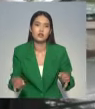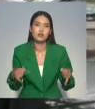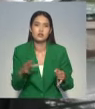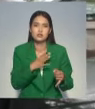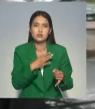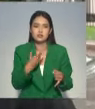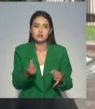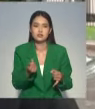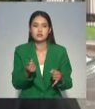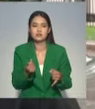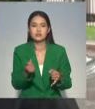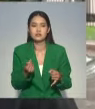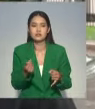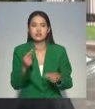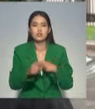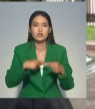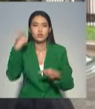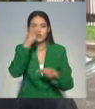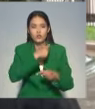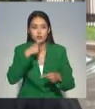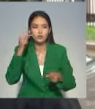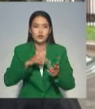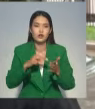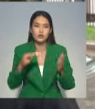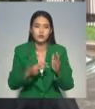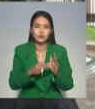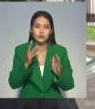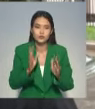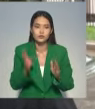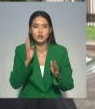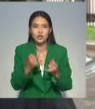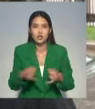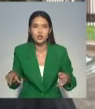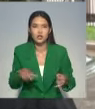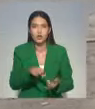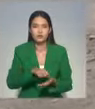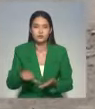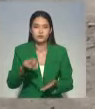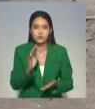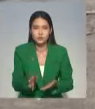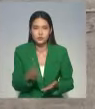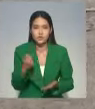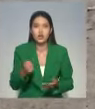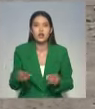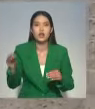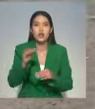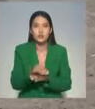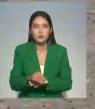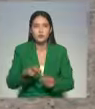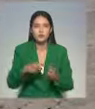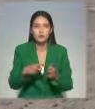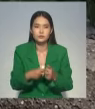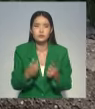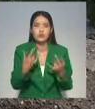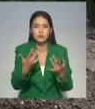замены водопровода следующий год реализация и последующий год уже работы по асфальтированию данной дороги. Решить проблему с дорогой, пусть и временно,